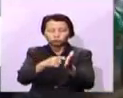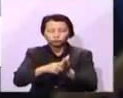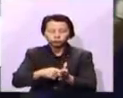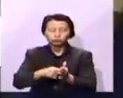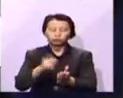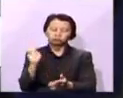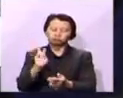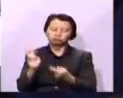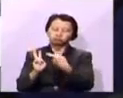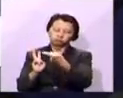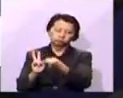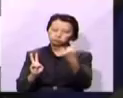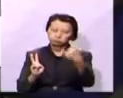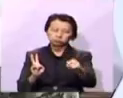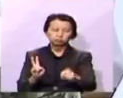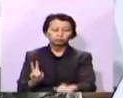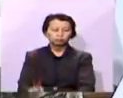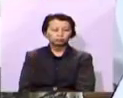mereka.